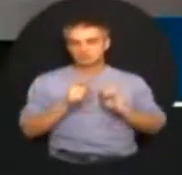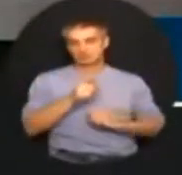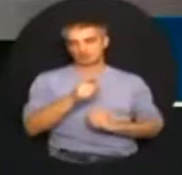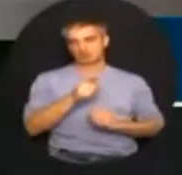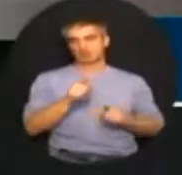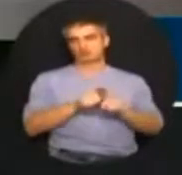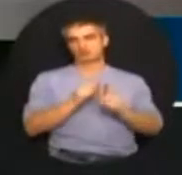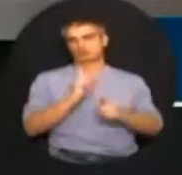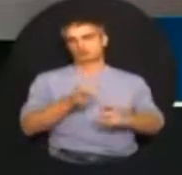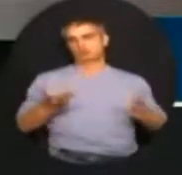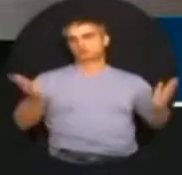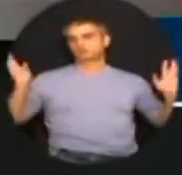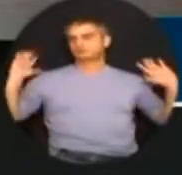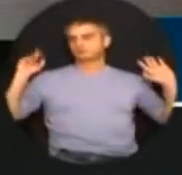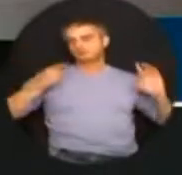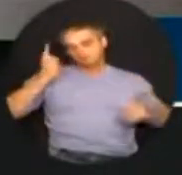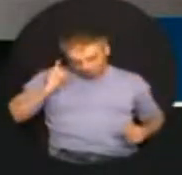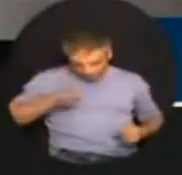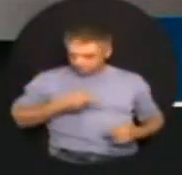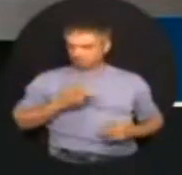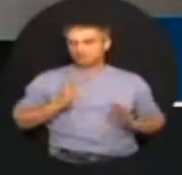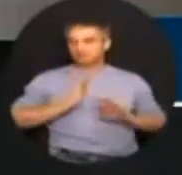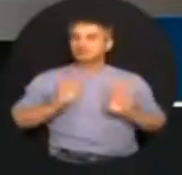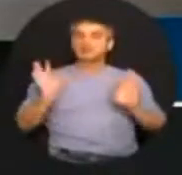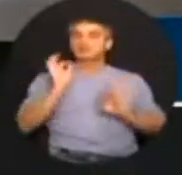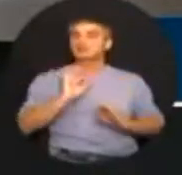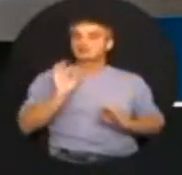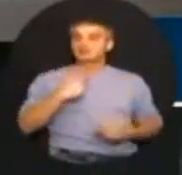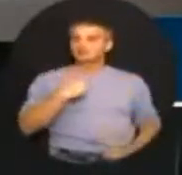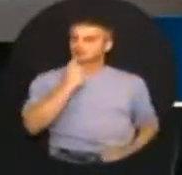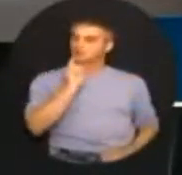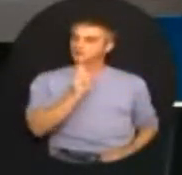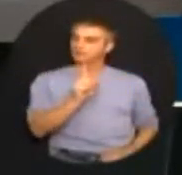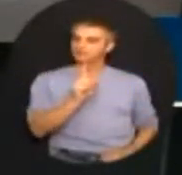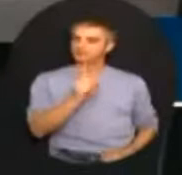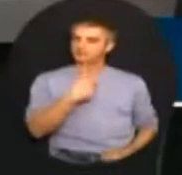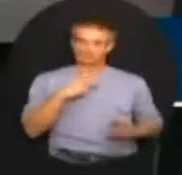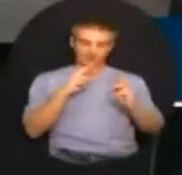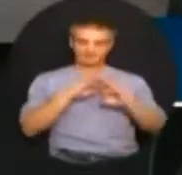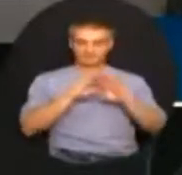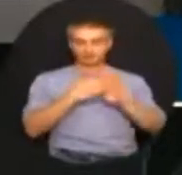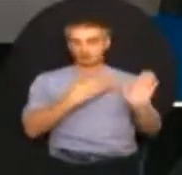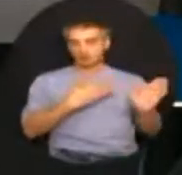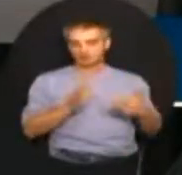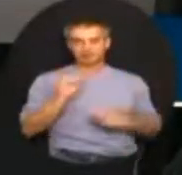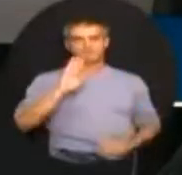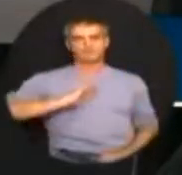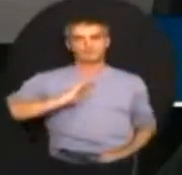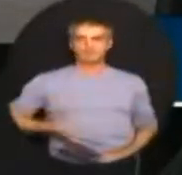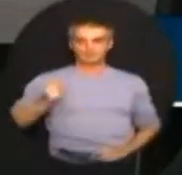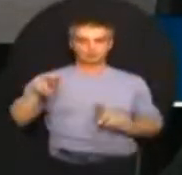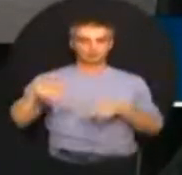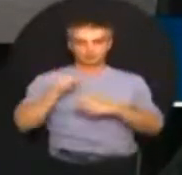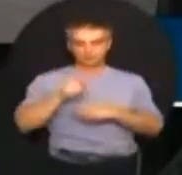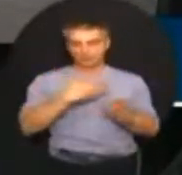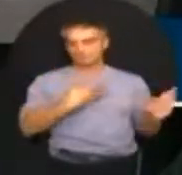כפי שנדרך. לא, אני מחייבת זה להגיד, מתחייב, זה יחד עם זה, לא אני אומרת, דיונים. אני ממש. מקווה שהכל יהיה בסדר עם ביטן, שהוא יחזור לכנסת